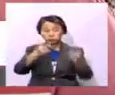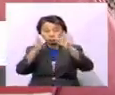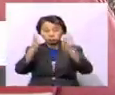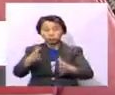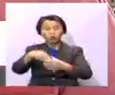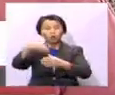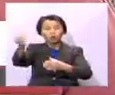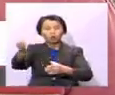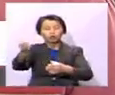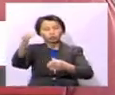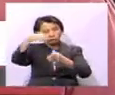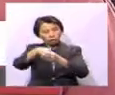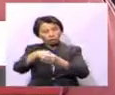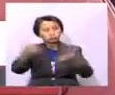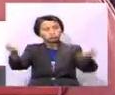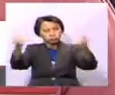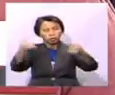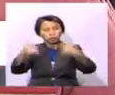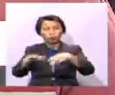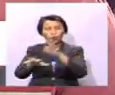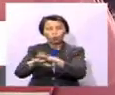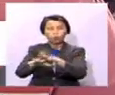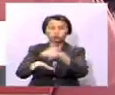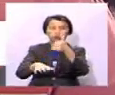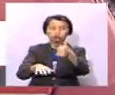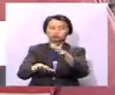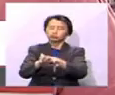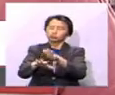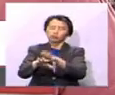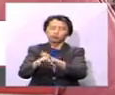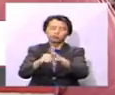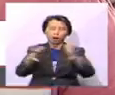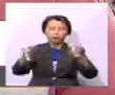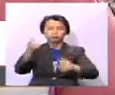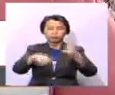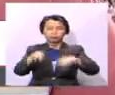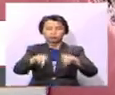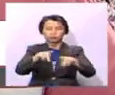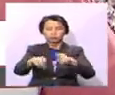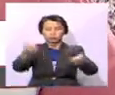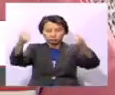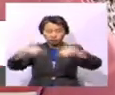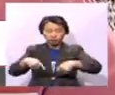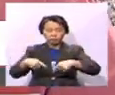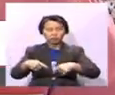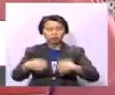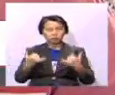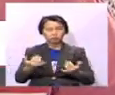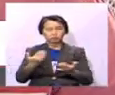luar jangkaan kita, sambutan yang cukup menggalakkan. Kita di sini baru 2 hari. Kita